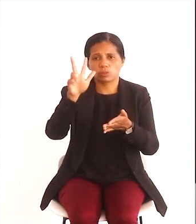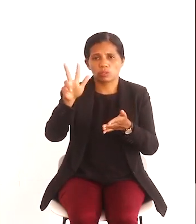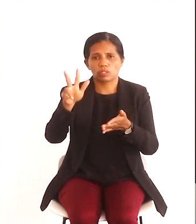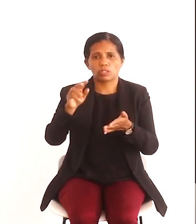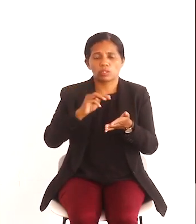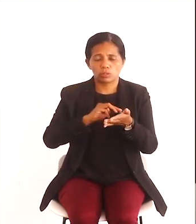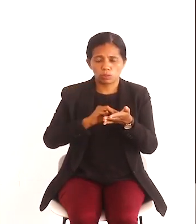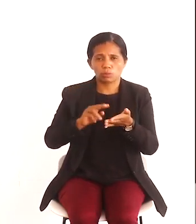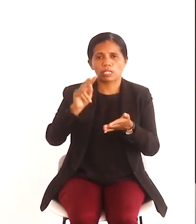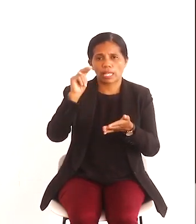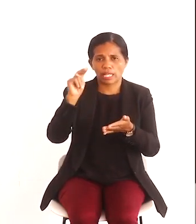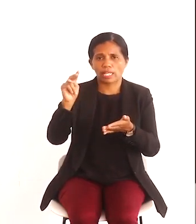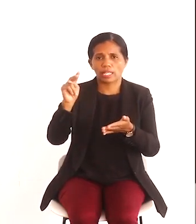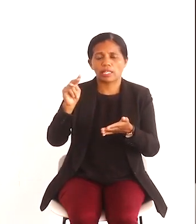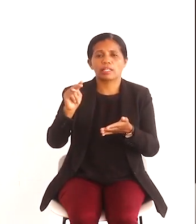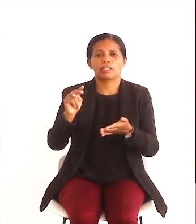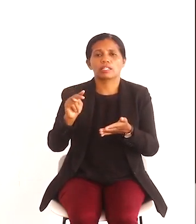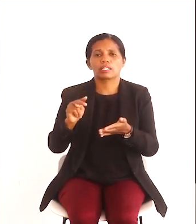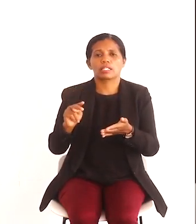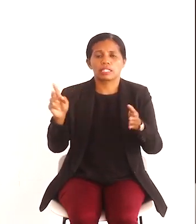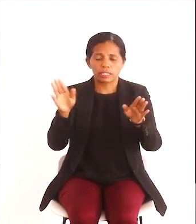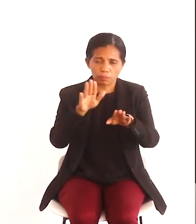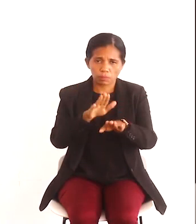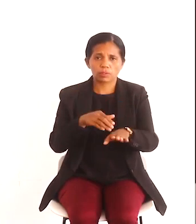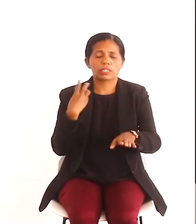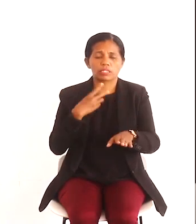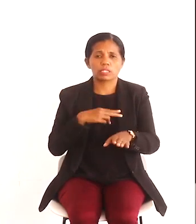Número naturai sira. Sira ne mak número sira nebe